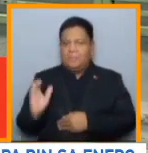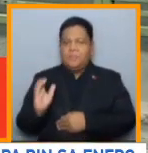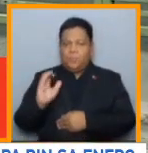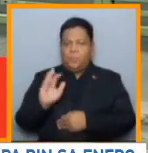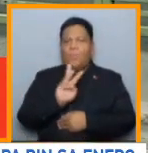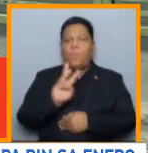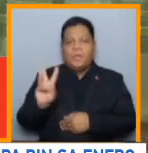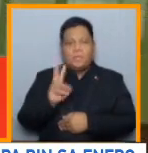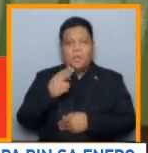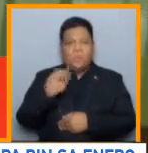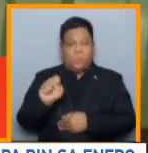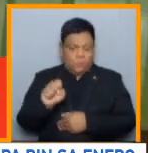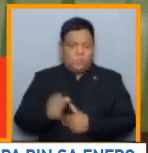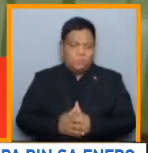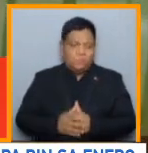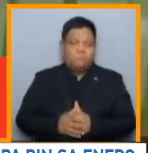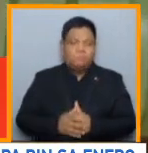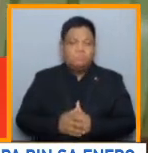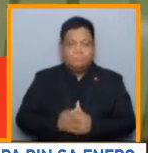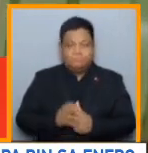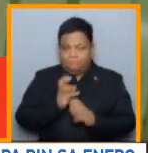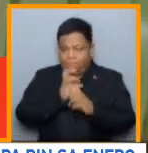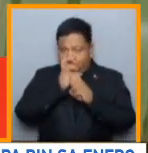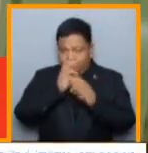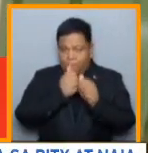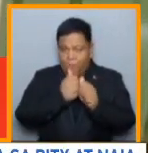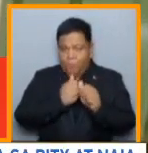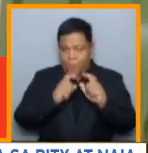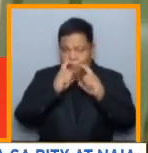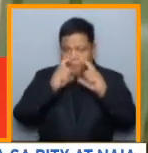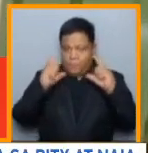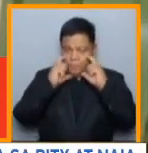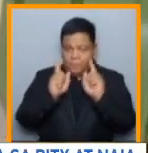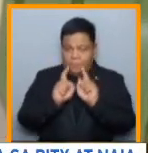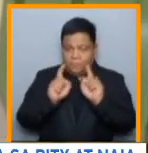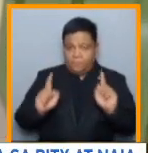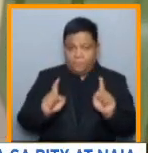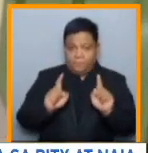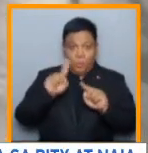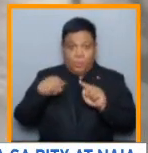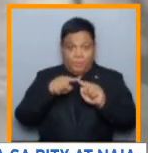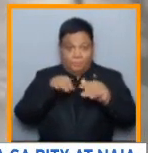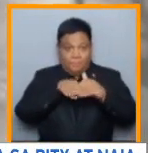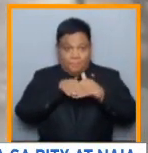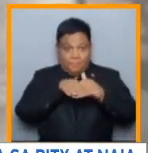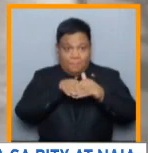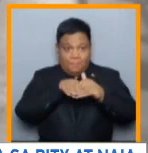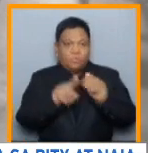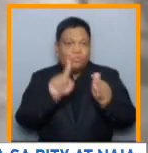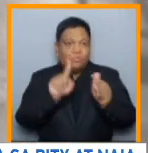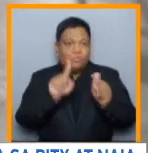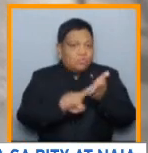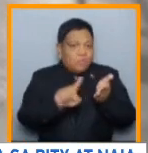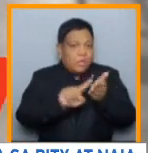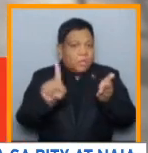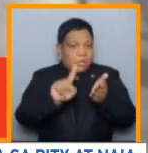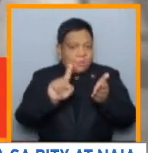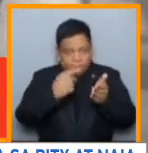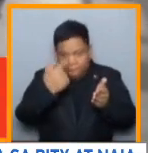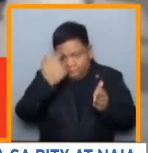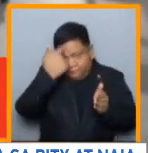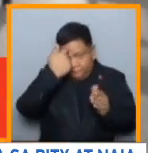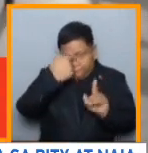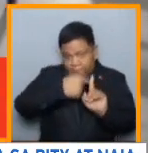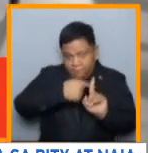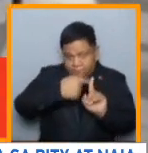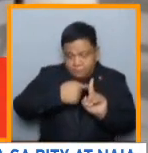and safety protocols. Pagpasok pa lang, chinecheck na ang body temperature. Yung mga walang sintomas, diretso sa holding area sa covered court. Hiwa-hiwala